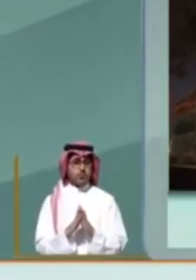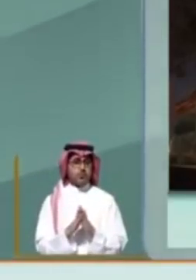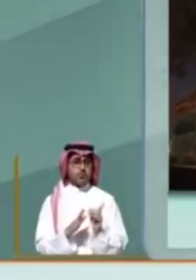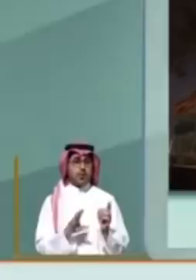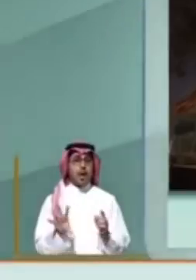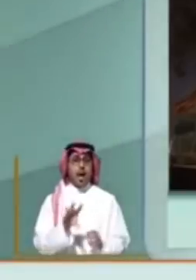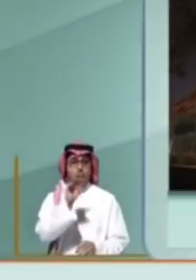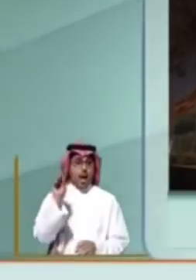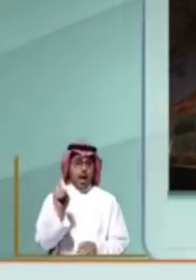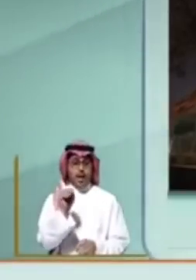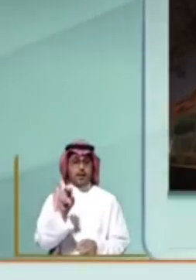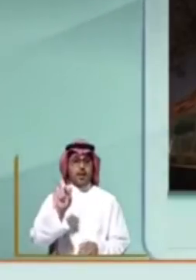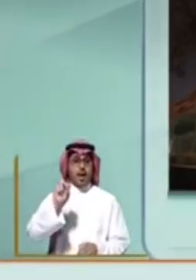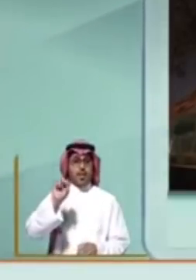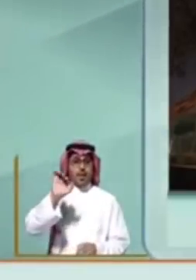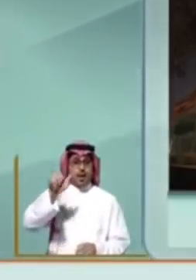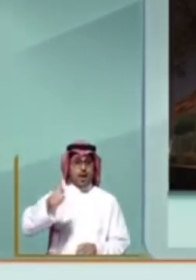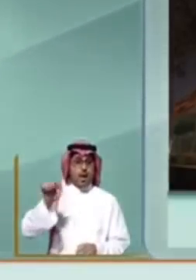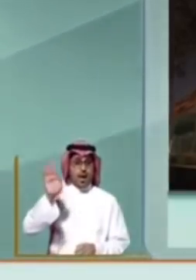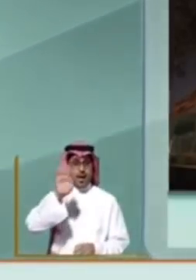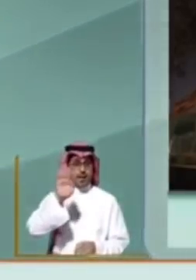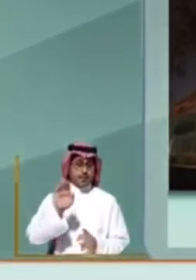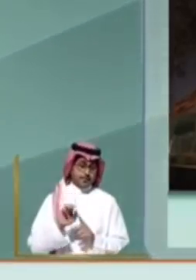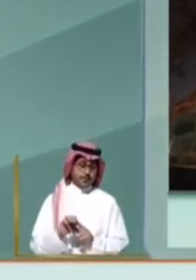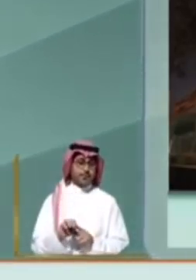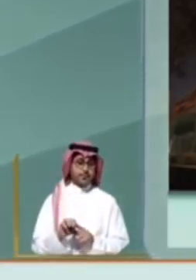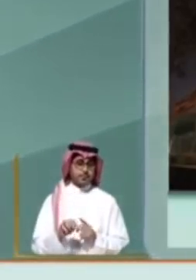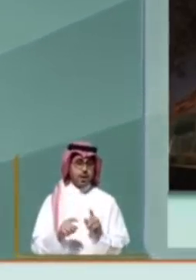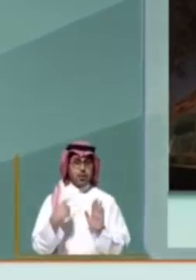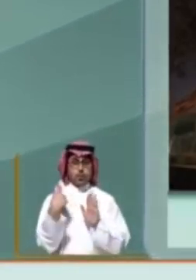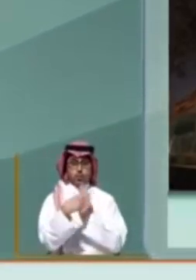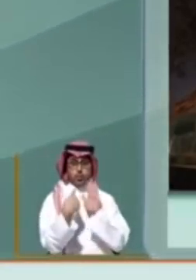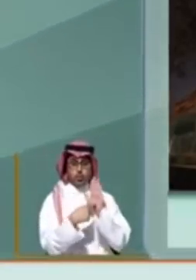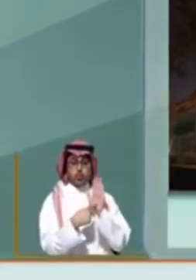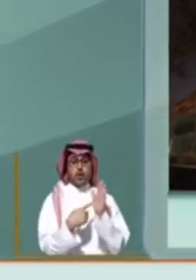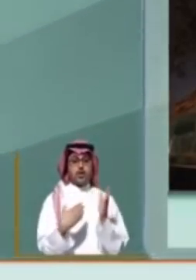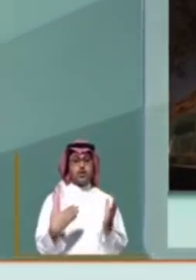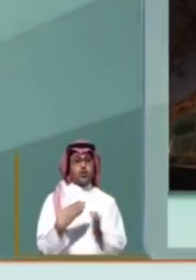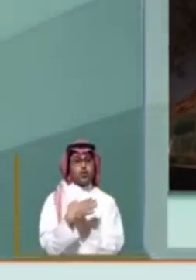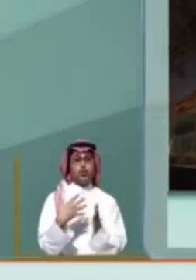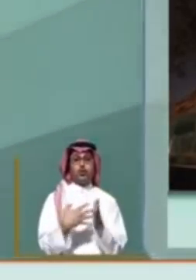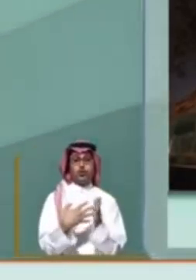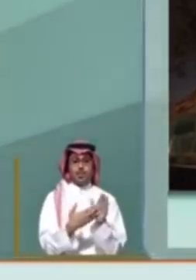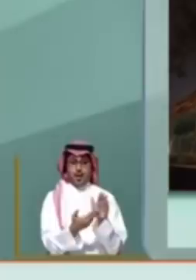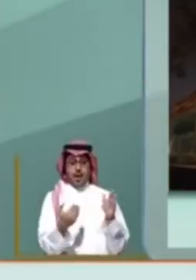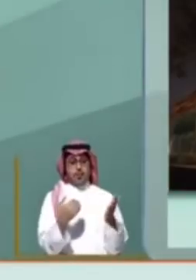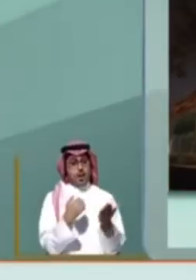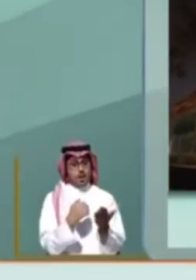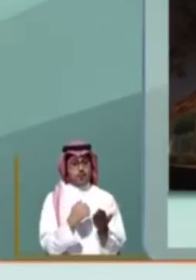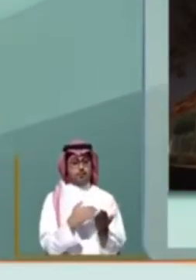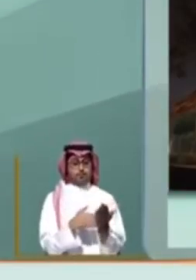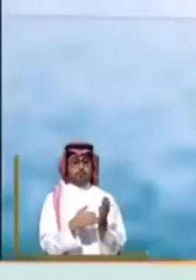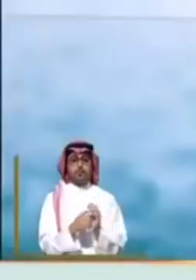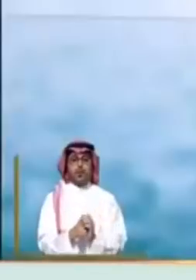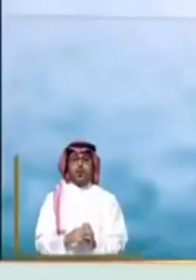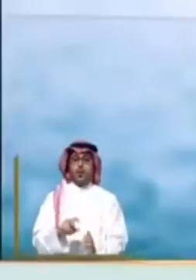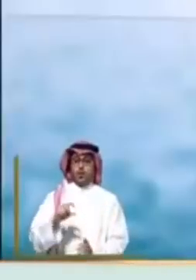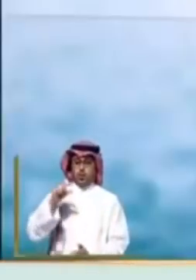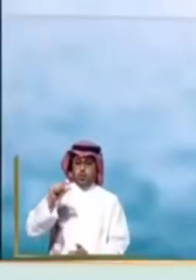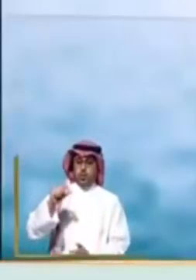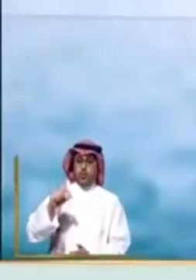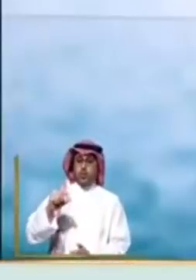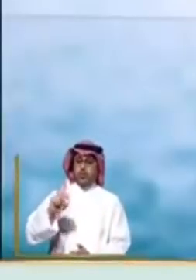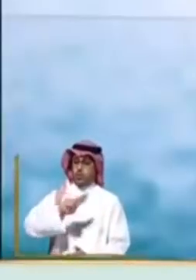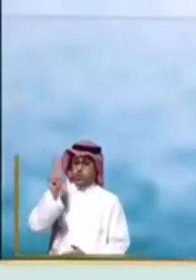تعدها الهيئة، وأيضا يعتبر إحدى الاشتراطات القبول في الجامعات بالإضافة لاختبار القدرات. جميل دكتور عبد الله،